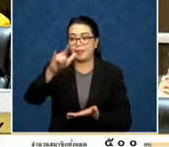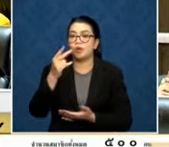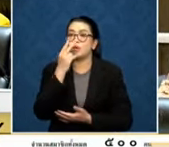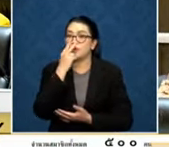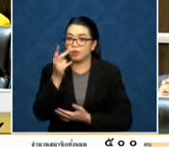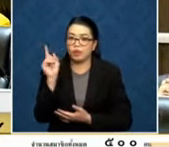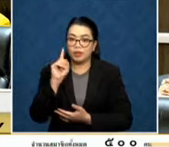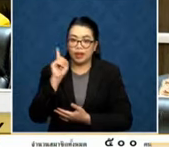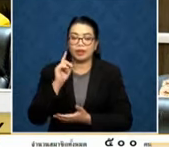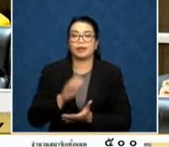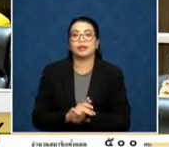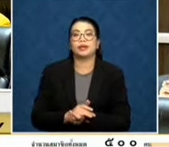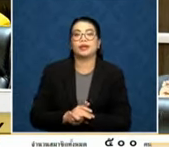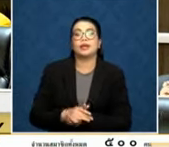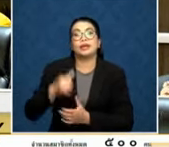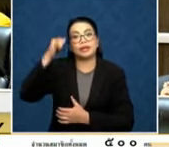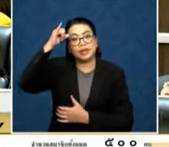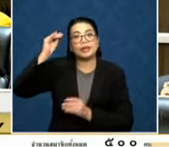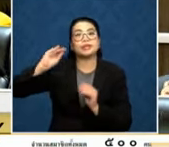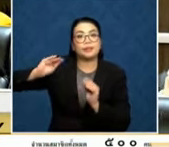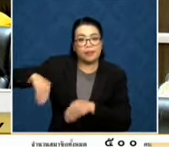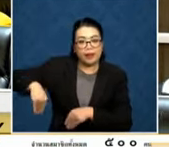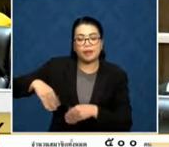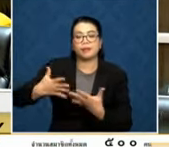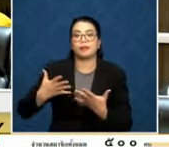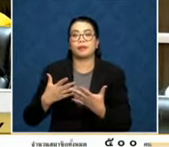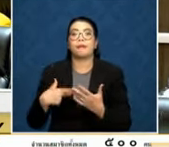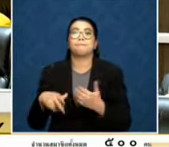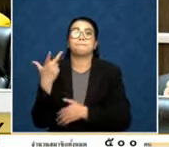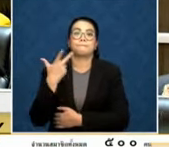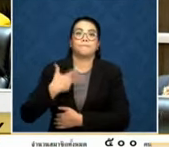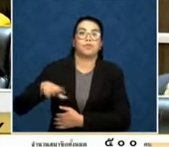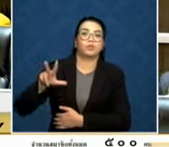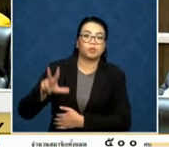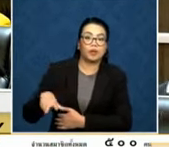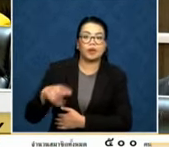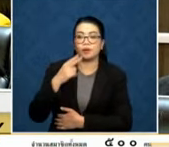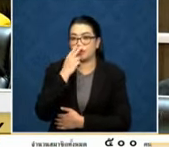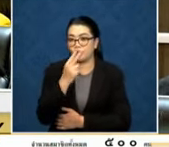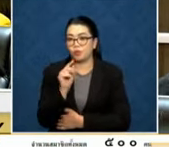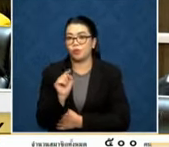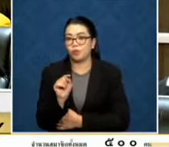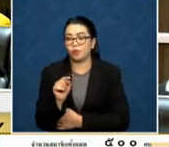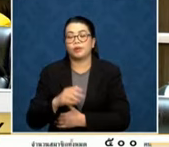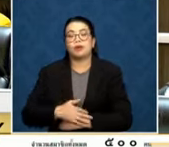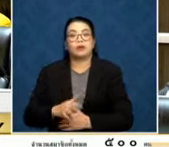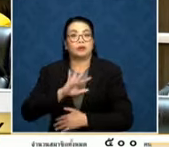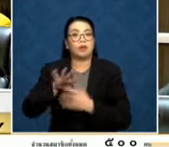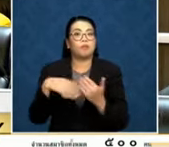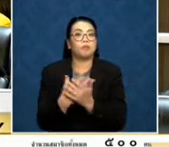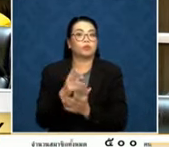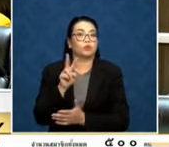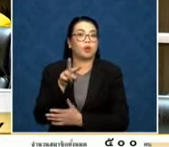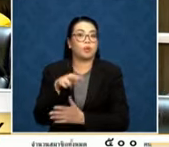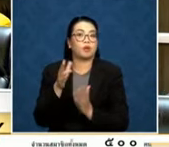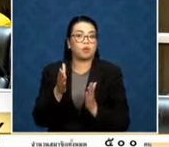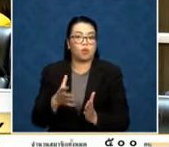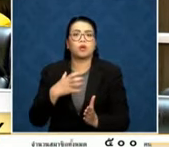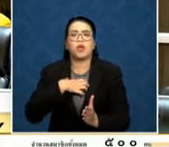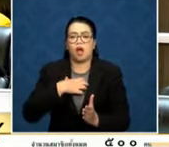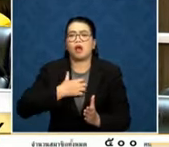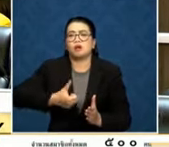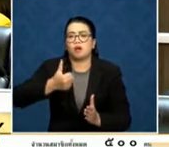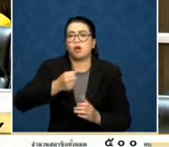เราไปดูที่สเปนกับโปรตุเกสคนสเปนเนี่ยครับรับคนไทยเข้าไปอยู่ในประเทศ 2,000คนน้อยมากเขาบอกว่าเขอยาก